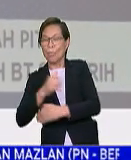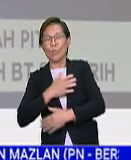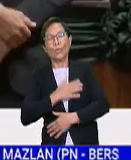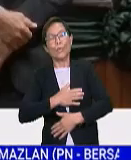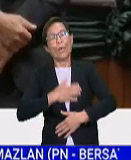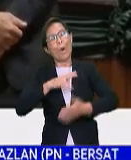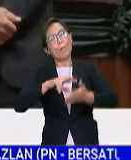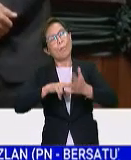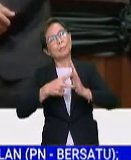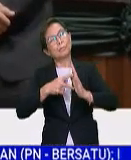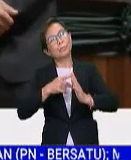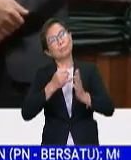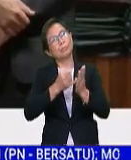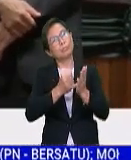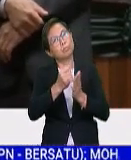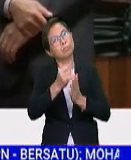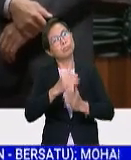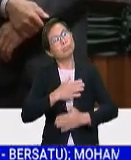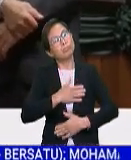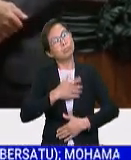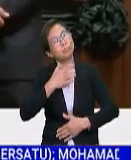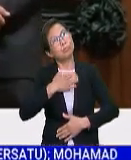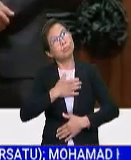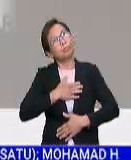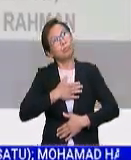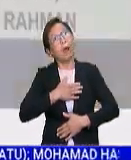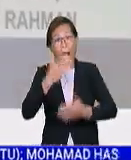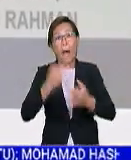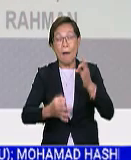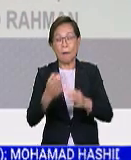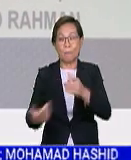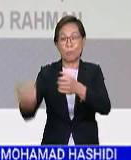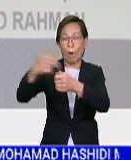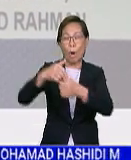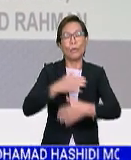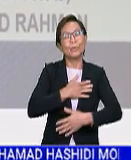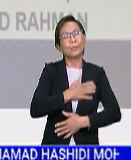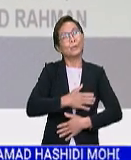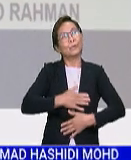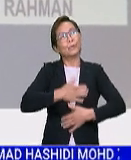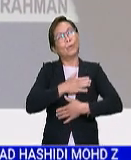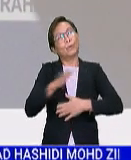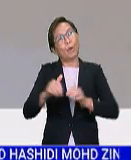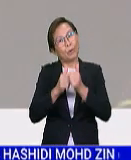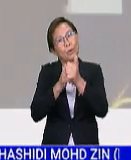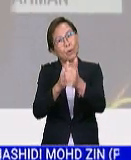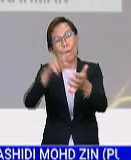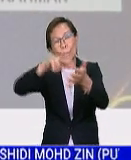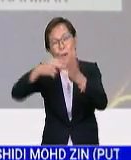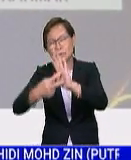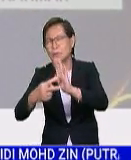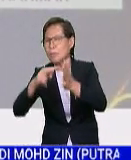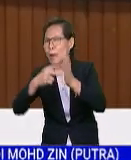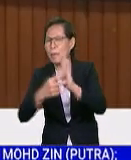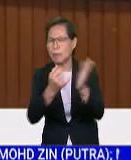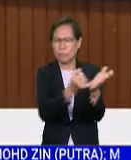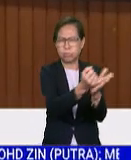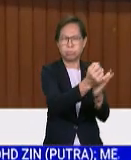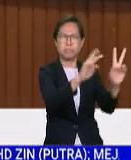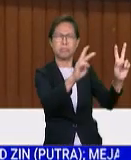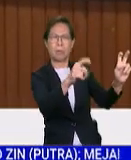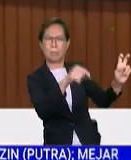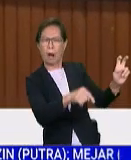maksud integriti itu insya-allah dengan adanya penyertaan ini dapat menghayati dapat mengikuti maksud pengertian integriti